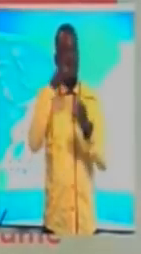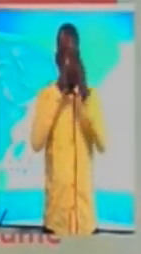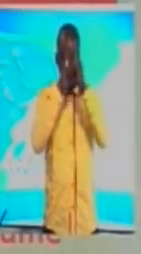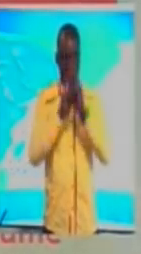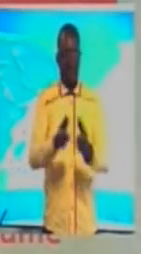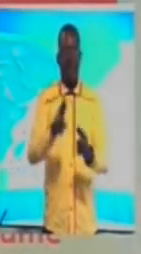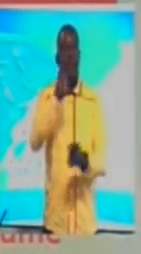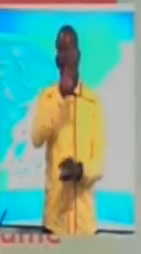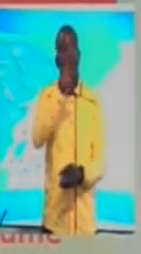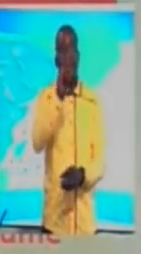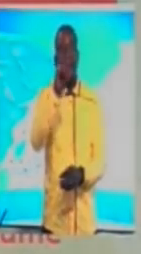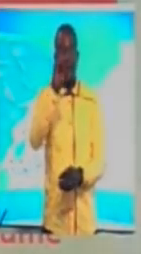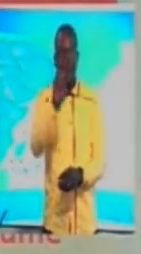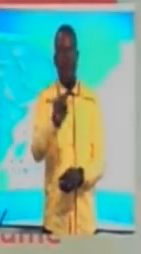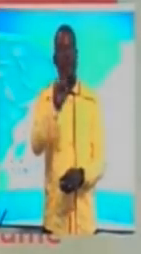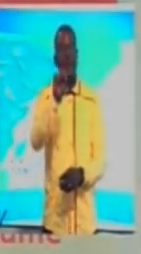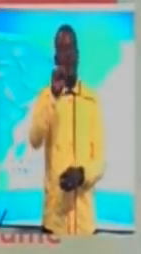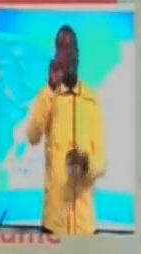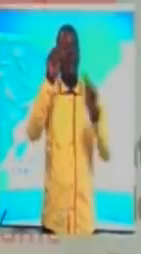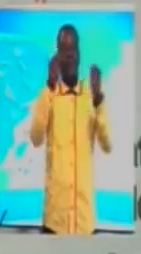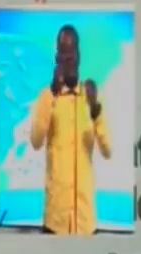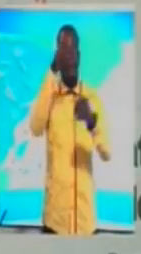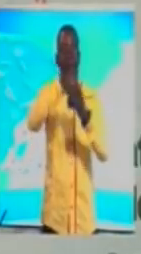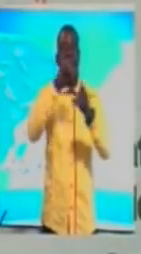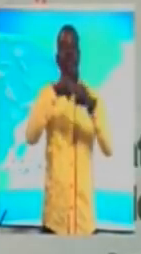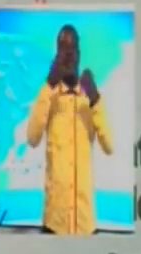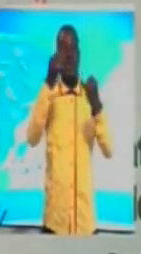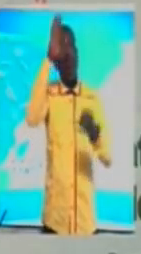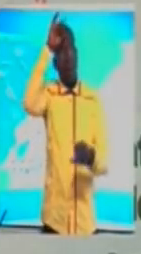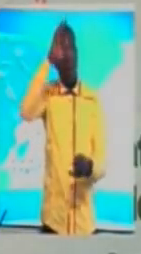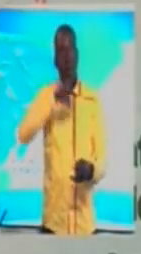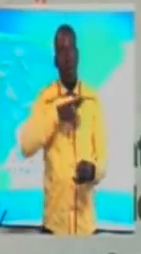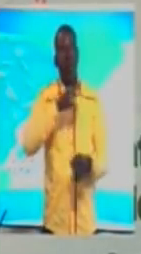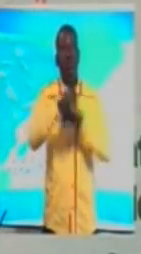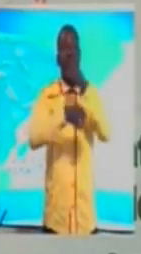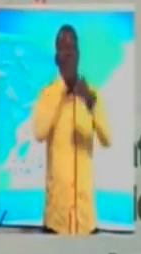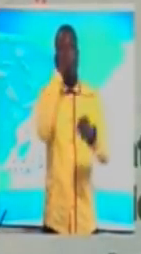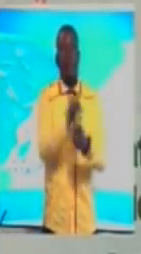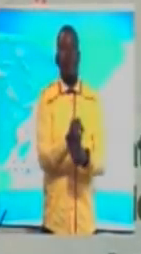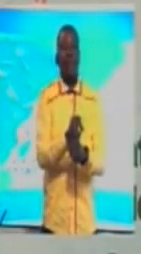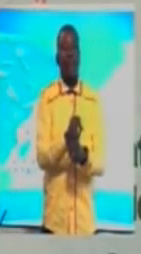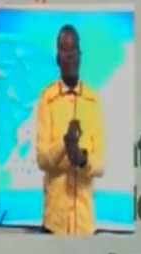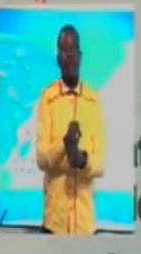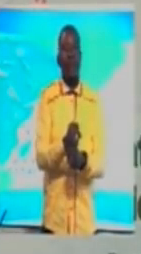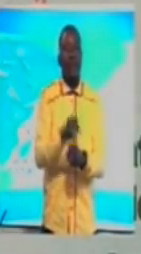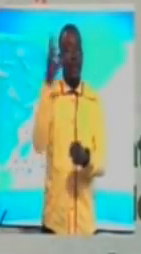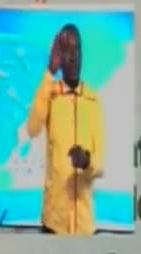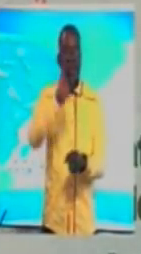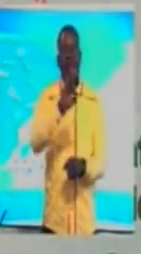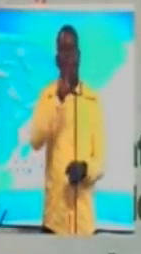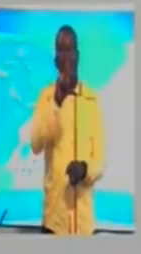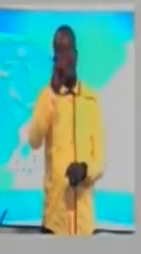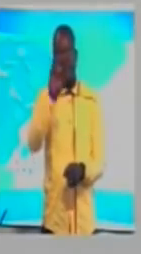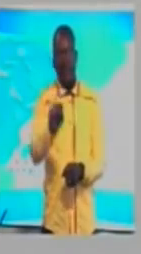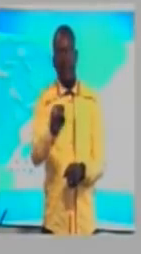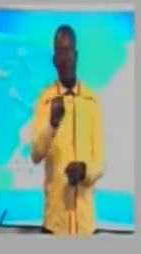aux forces de défense et de sécurité et titre à sa une « Homme de l'année des éditions citoyens, chapeau au FDS ». Et